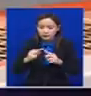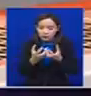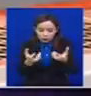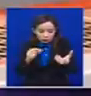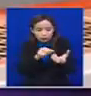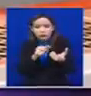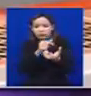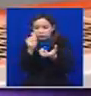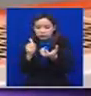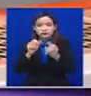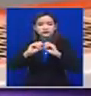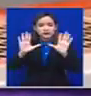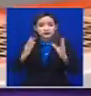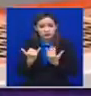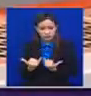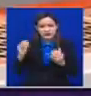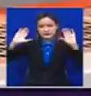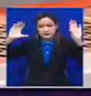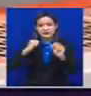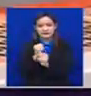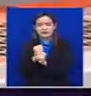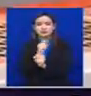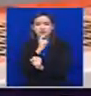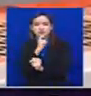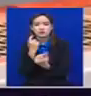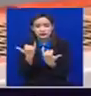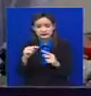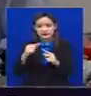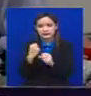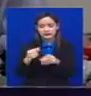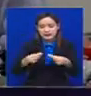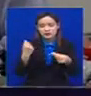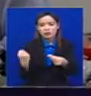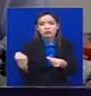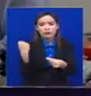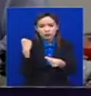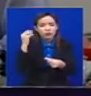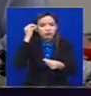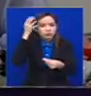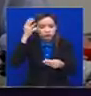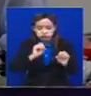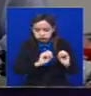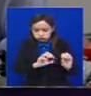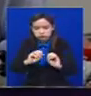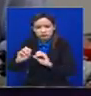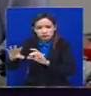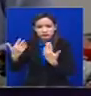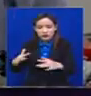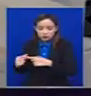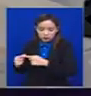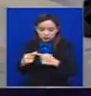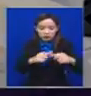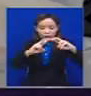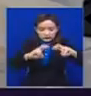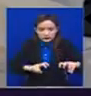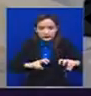ซึ่งเป็นสิ่งที่รัฐบาลกำลังทำเช่นการสร้างความเข้มแข็งขององค์ความรู้และการสนับสนุนให้ใช้งานวิจัยต่อยอดไปสู่ภาคการ